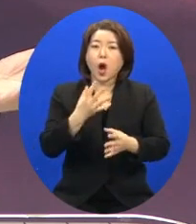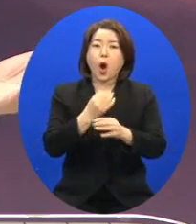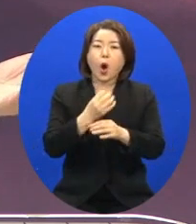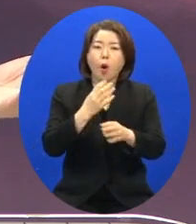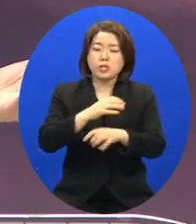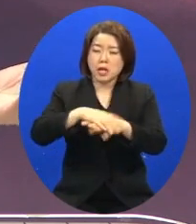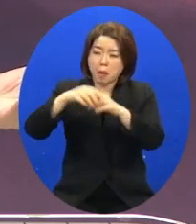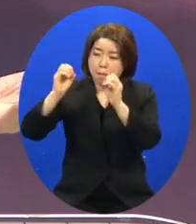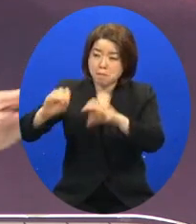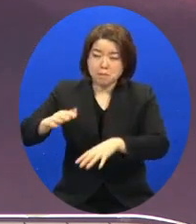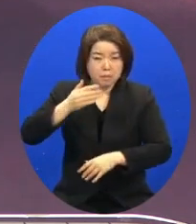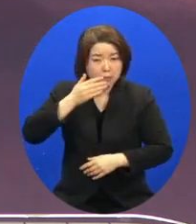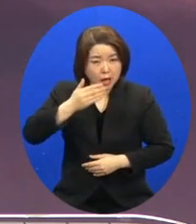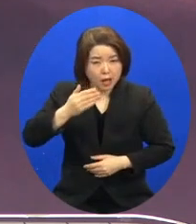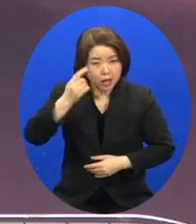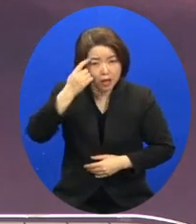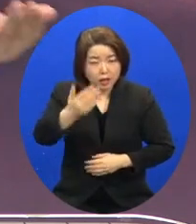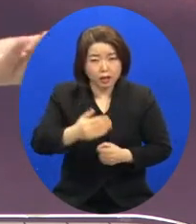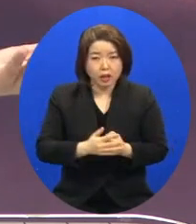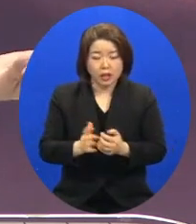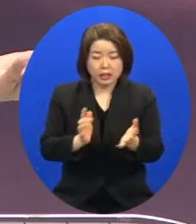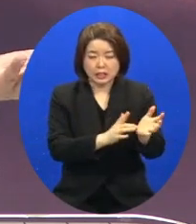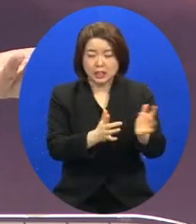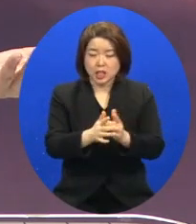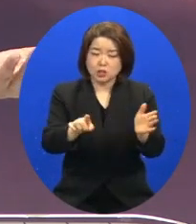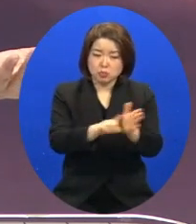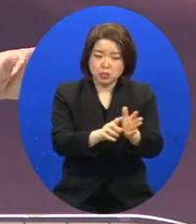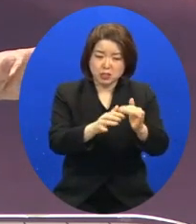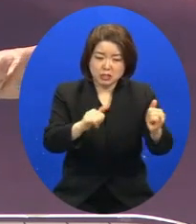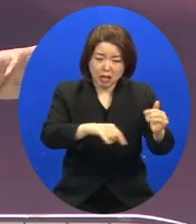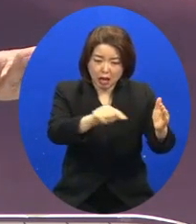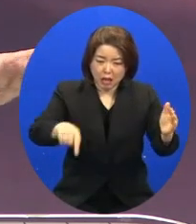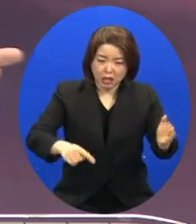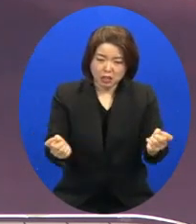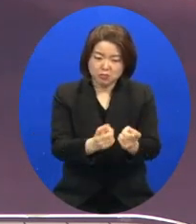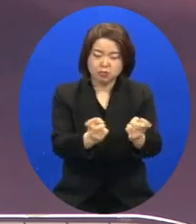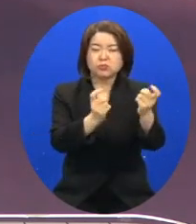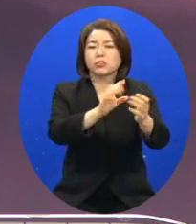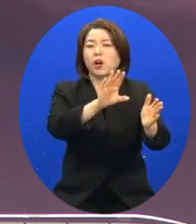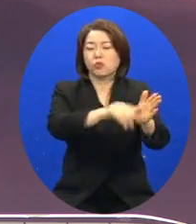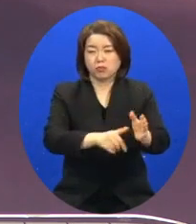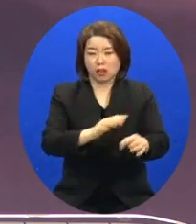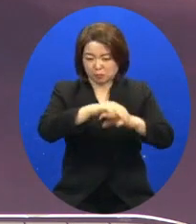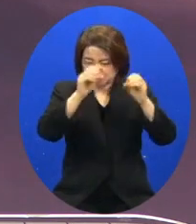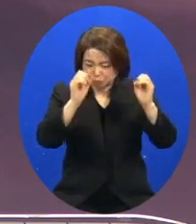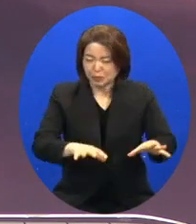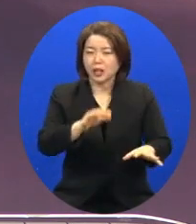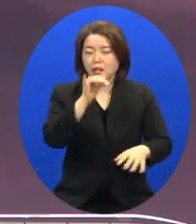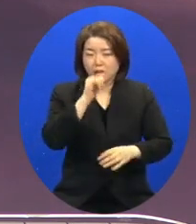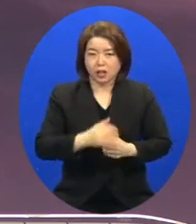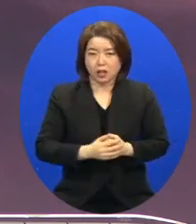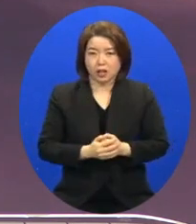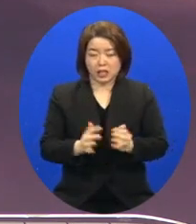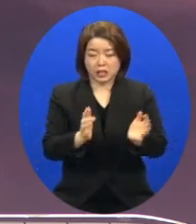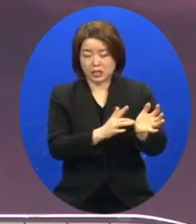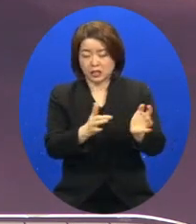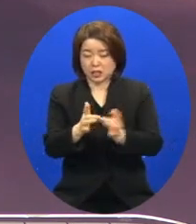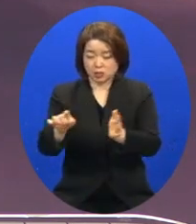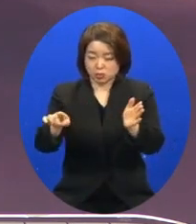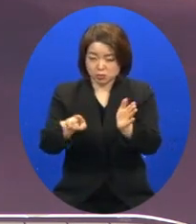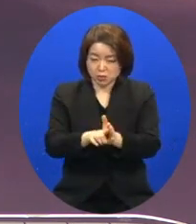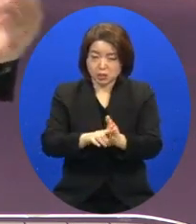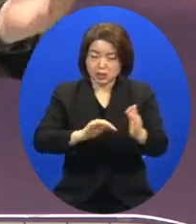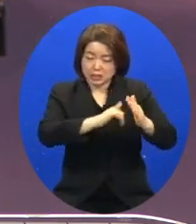될까요? 예수 믿는 사람들끼리 서로 싸울 때, 예수 믿는데 예수 믿는 가족들끼리 서로